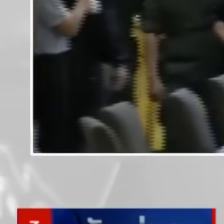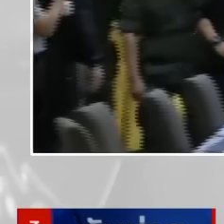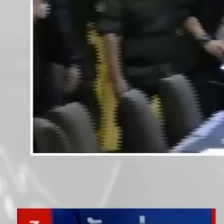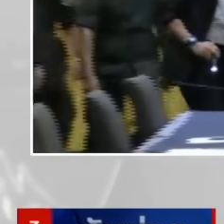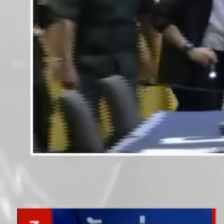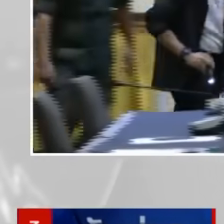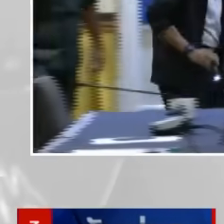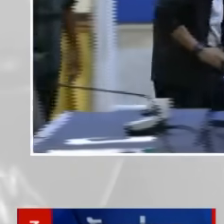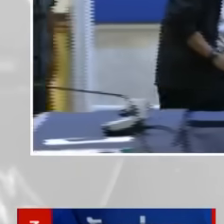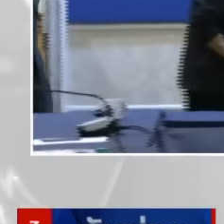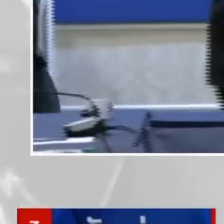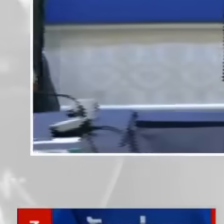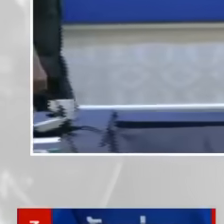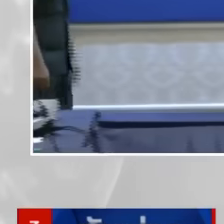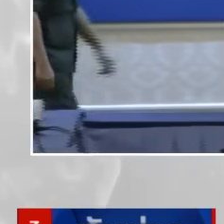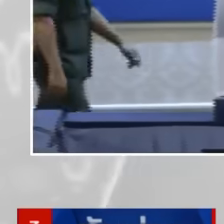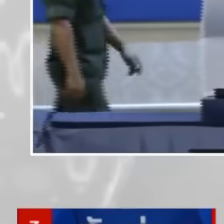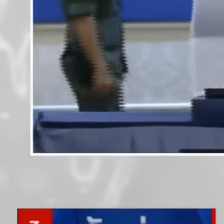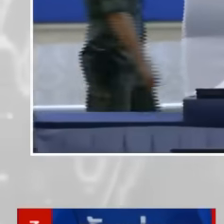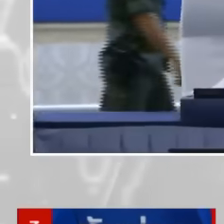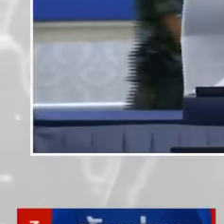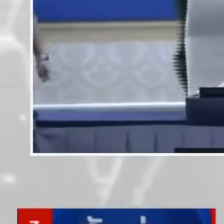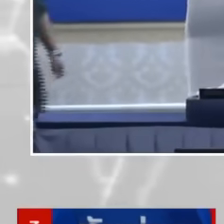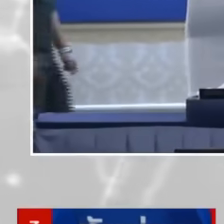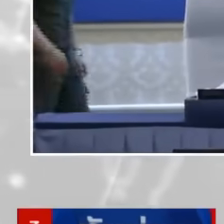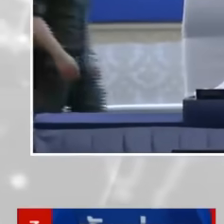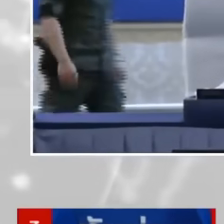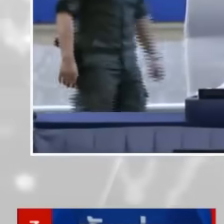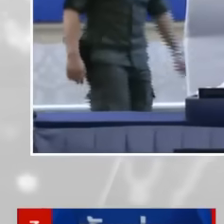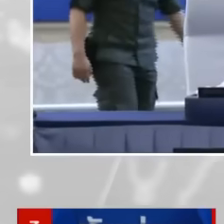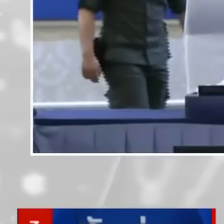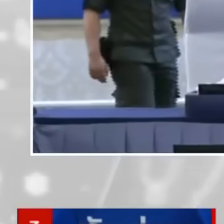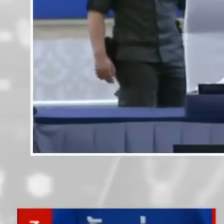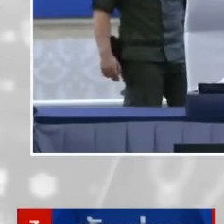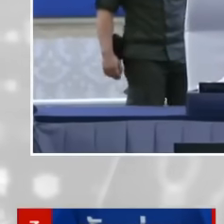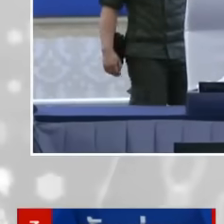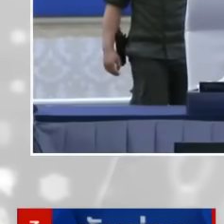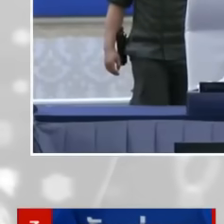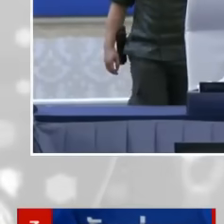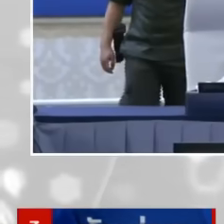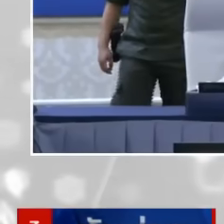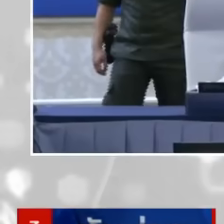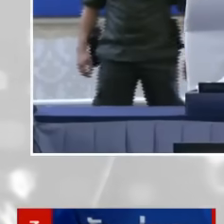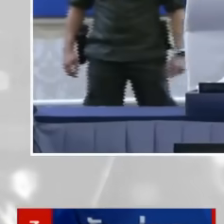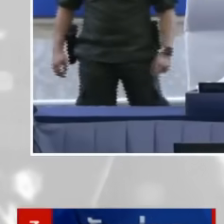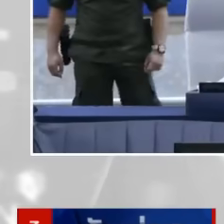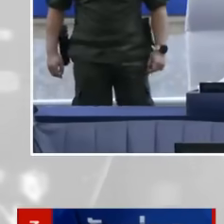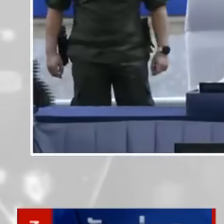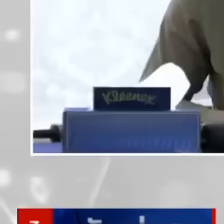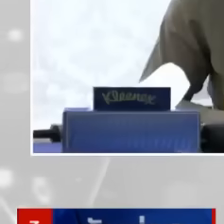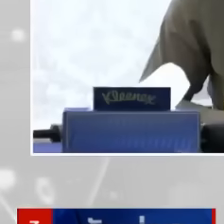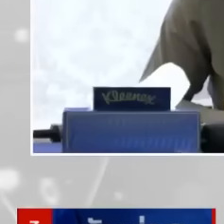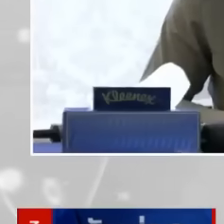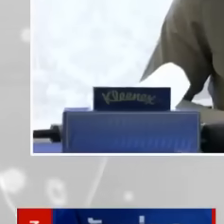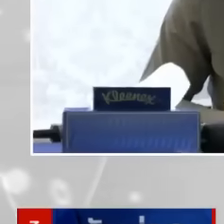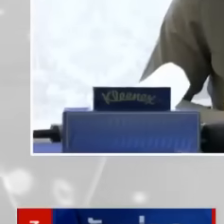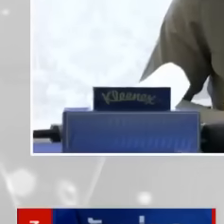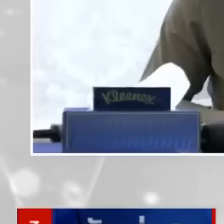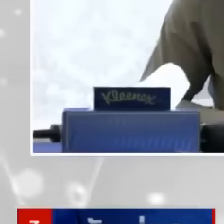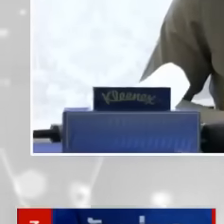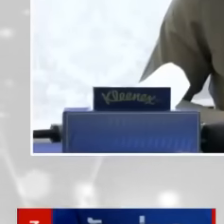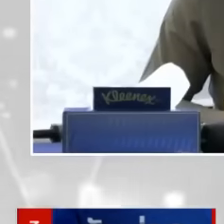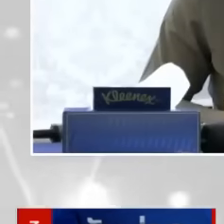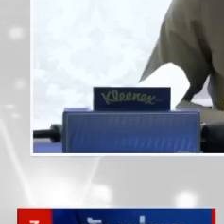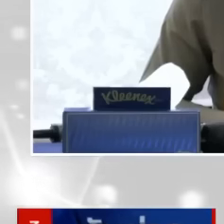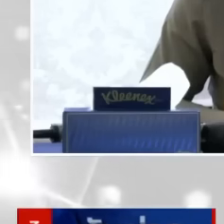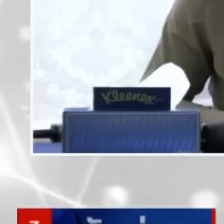การตำรวจแห่งชาตินะคะก็นำภาพจากกล้องวงจรปิดบางส่วนเนี่ยมาแถลงกับสื่อมวลชนคือก่อนหน้านี้กล้องมันมี15ตัวใช่ไหม